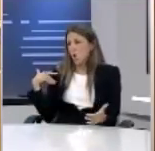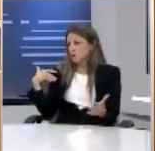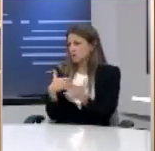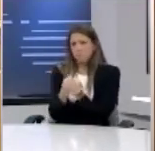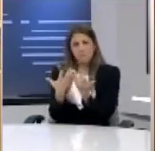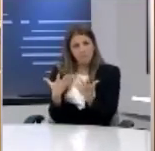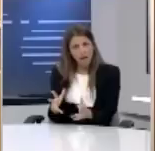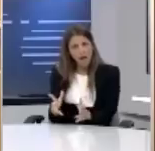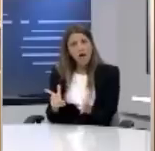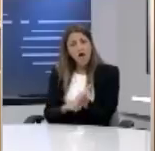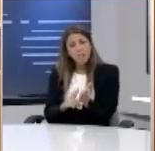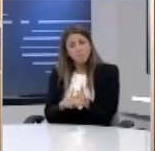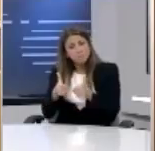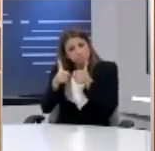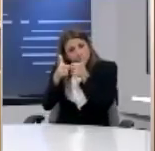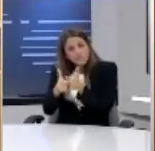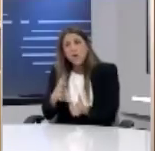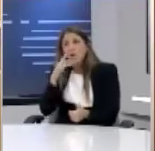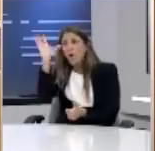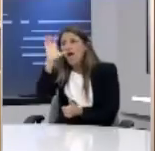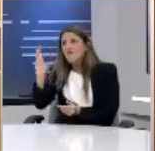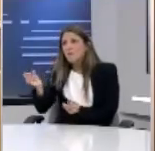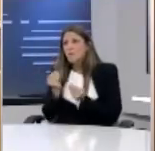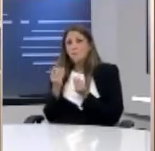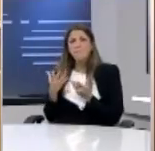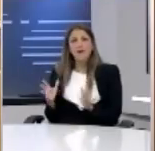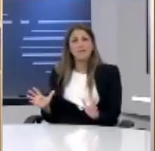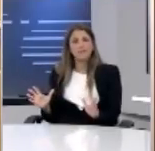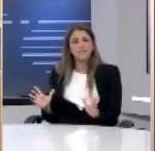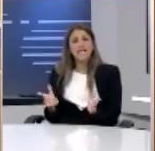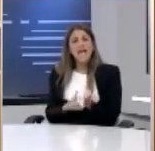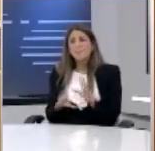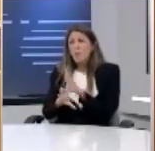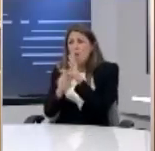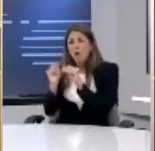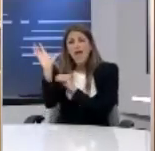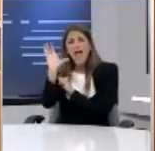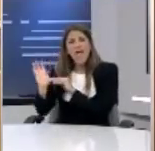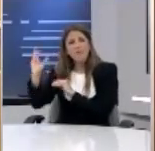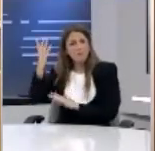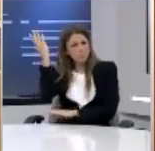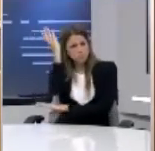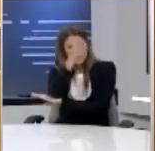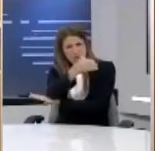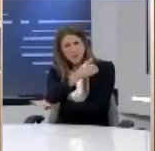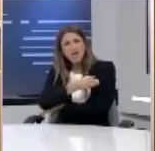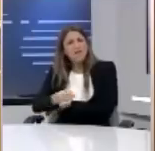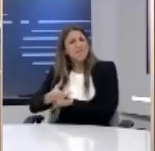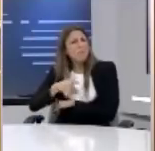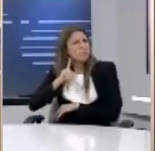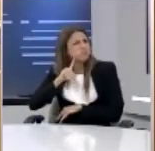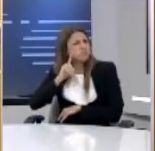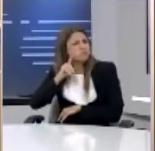την εφαρμογή των ευρωπαϊκών κυρώσεων στην Τουρκία για την παράνομη συμπεριφορά της στην αποκλειστική οικονομική ζώνη της